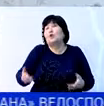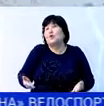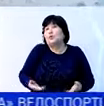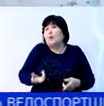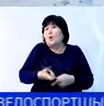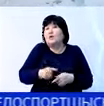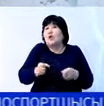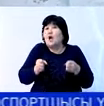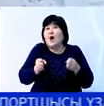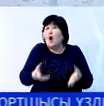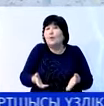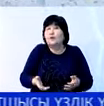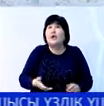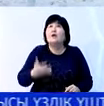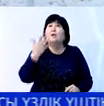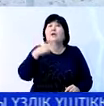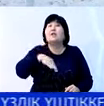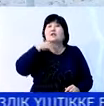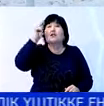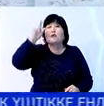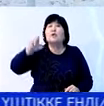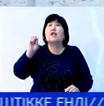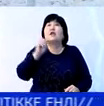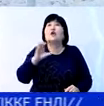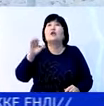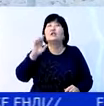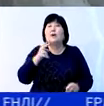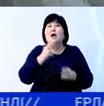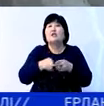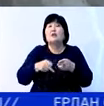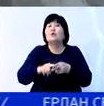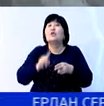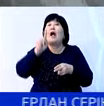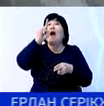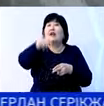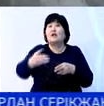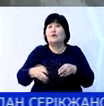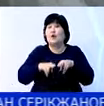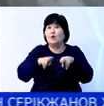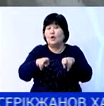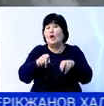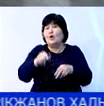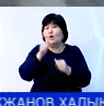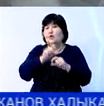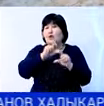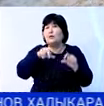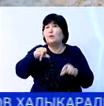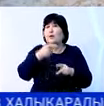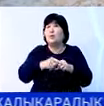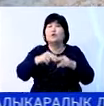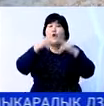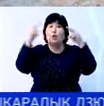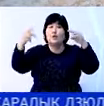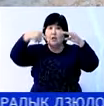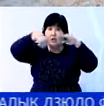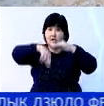өте қауіпті. 5-ші сынып оқушысы Еркебұлан Сырбай темір жолдың арғы бетінде тұрады. Күнделікті мектепке бару үшін осы өткелден